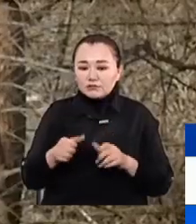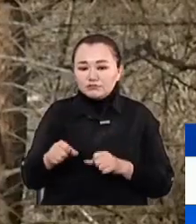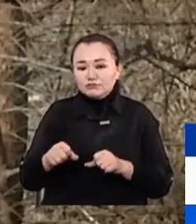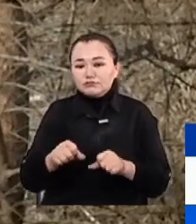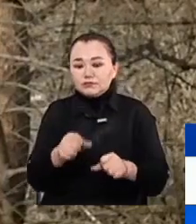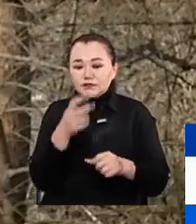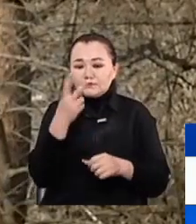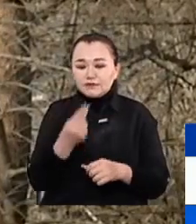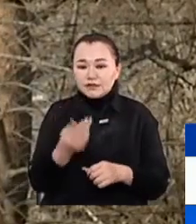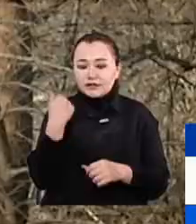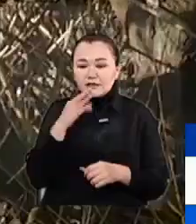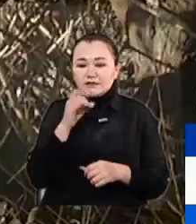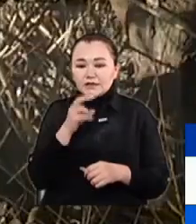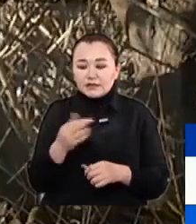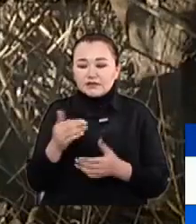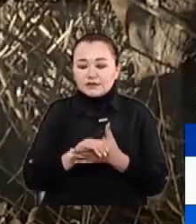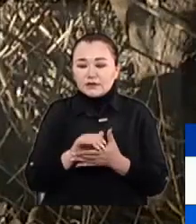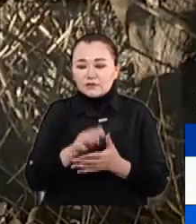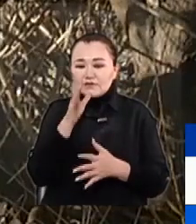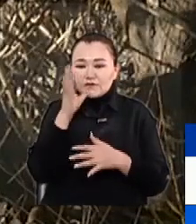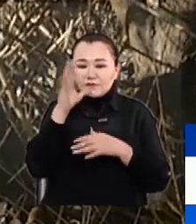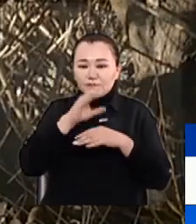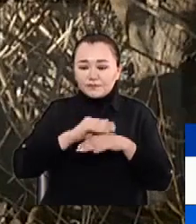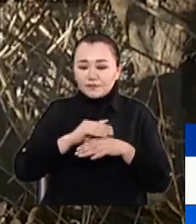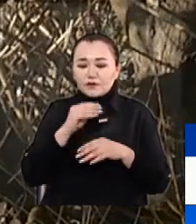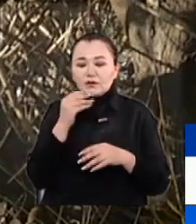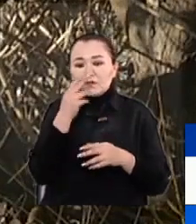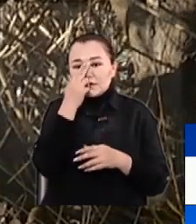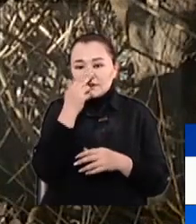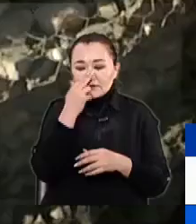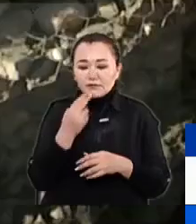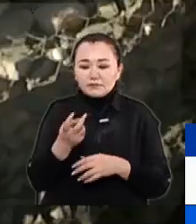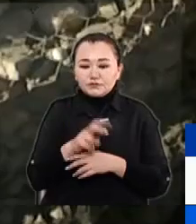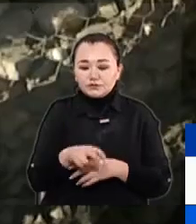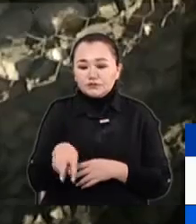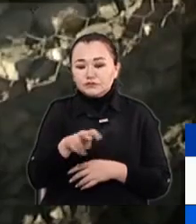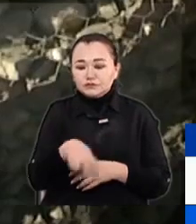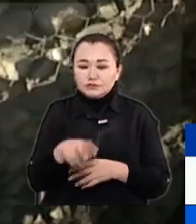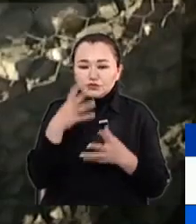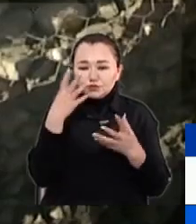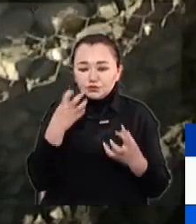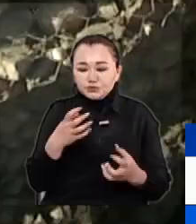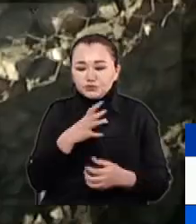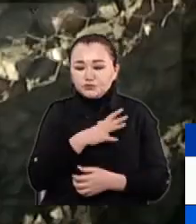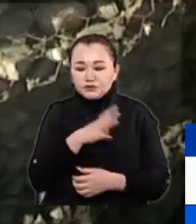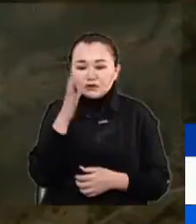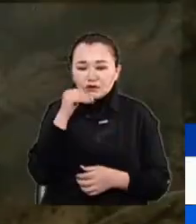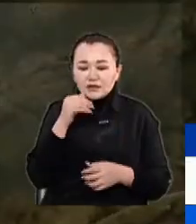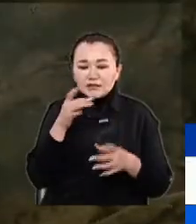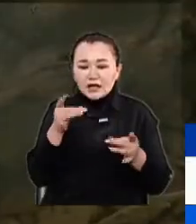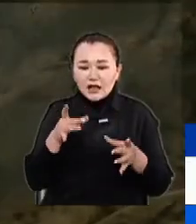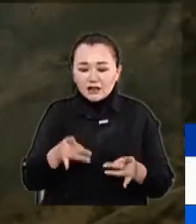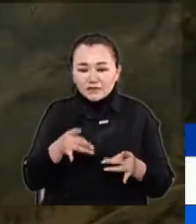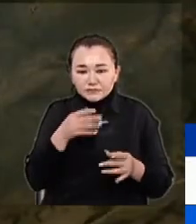күн бұрын Ксения Батыраеваның танысы кеш қарайы күнделікті әдетінше осы маңға келген. Айнала қараңғы болғандықтан ит целлофан